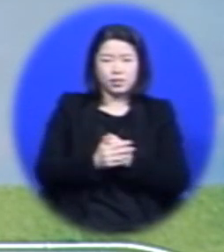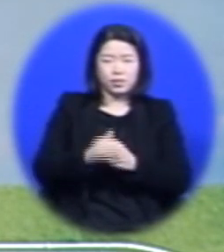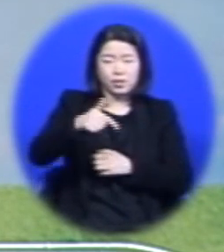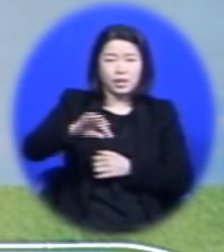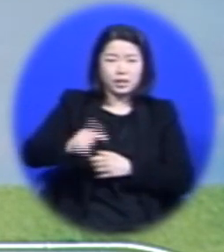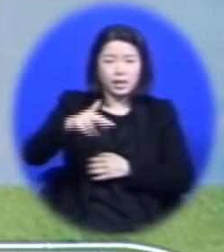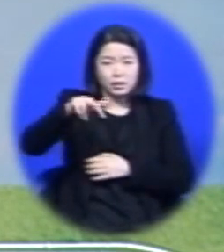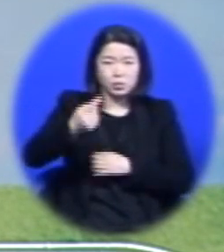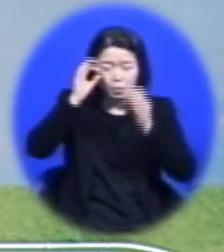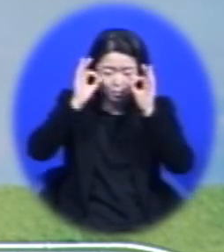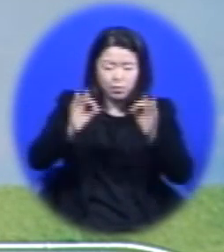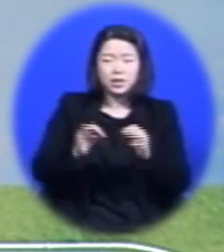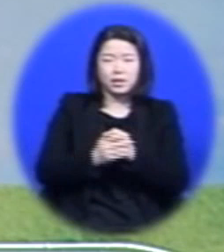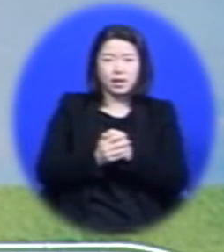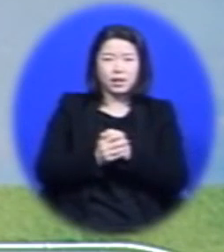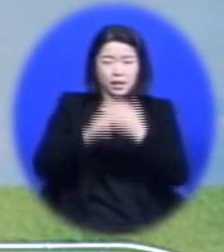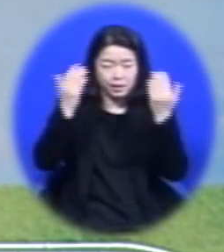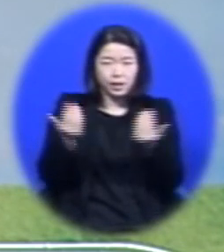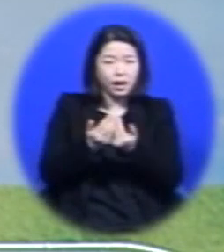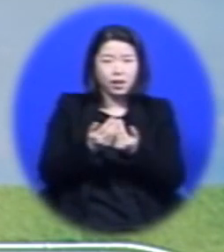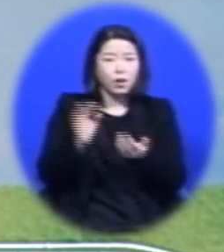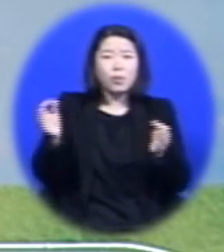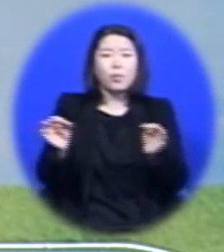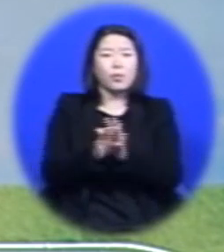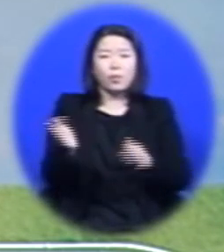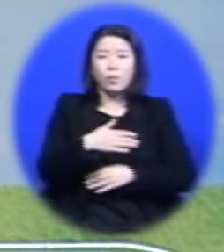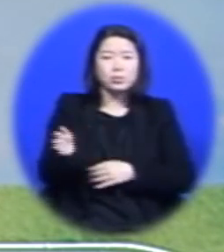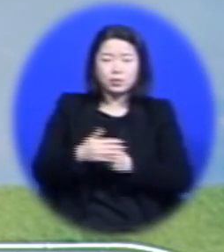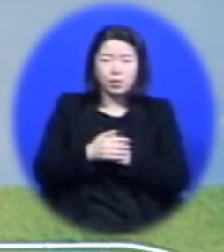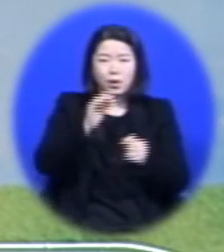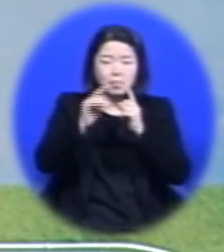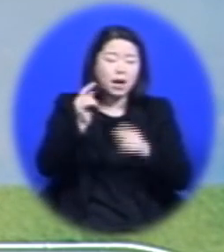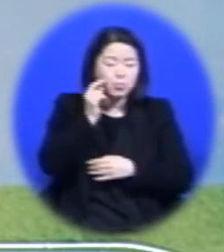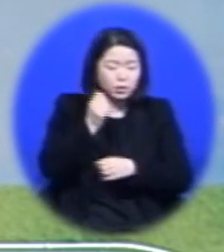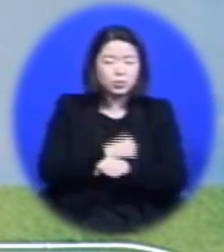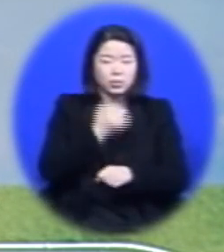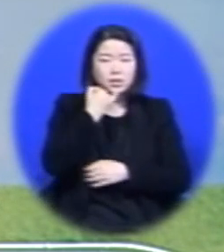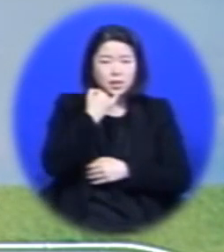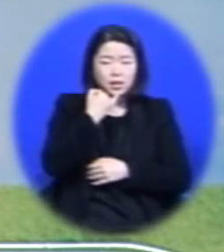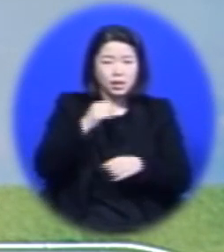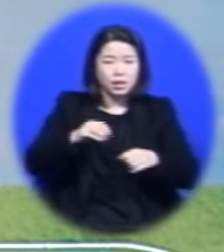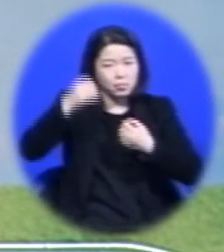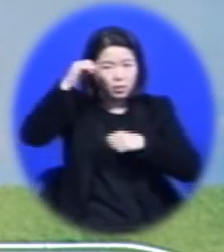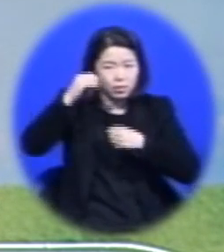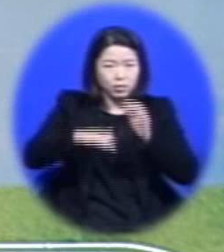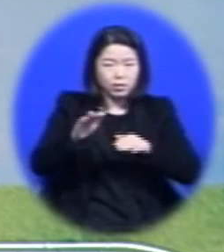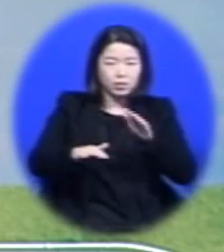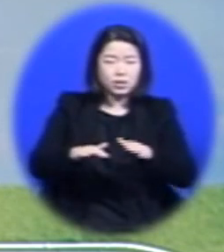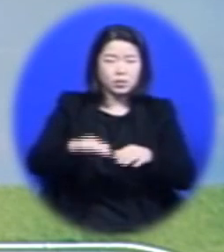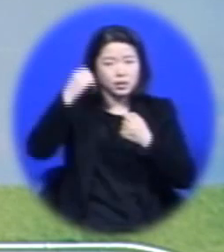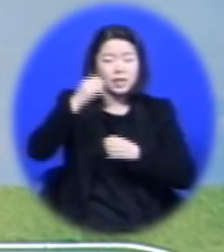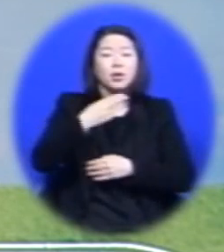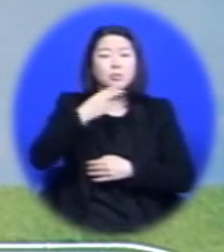보니까 그 다 없어도 돼요 말 못해도 되고 걸어갈 수 있는 다리가